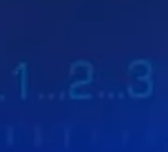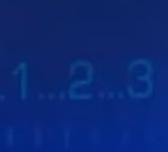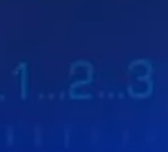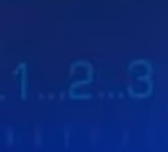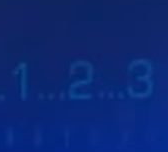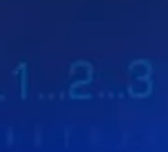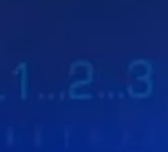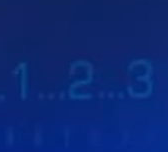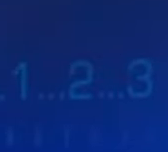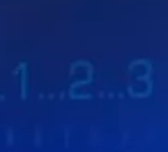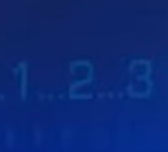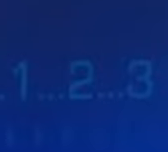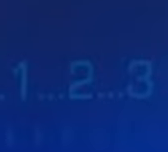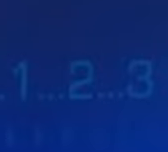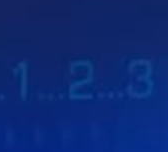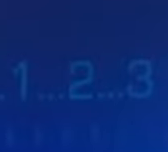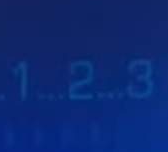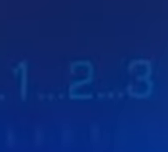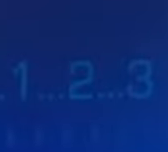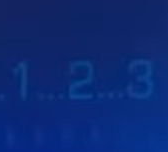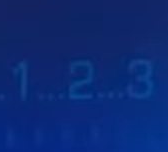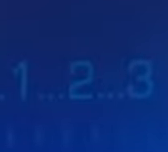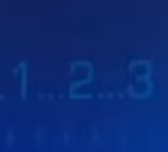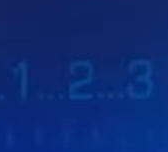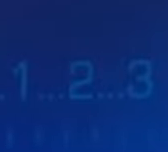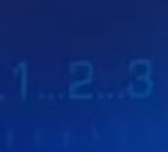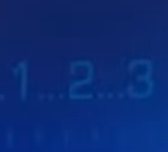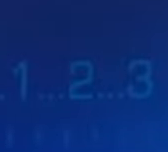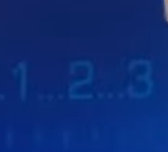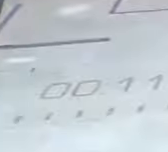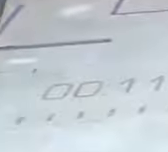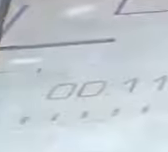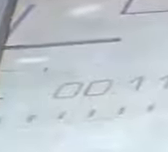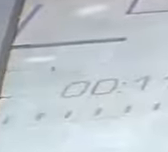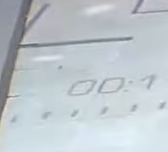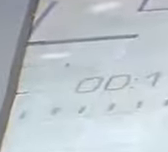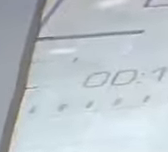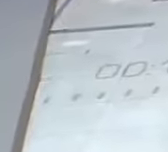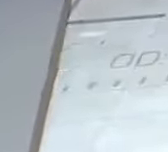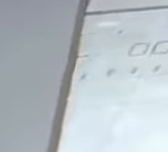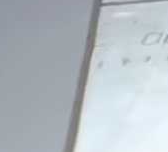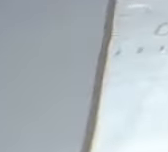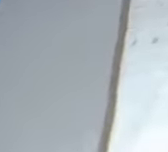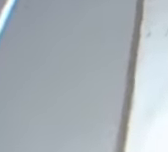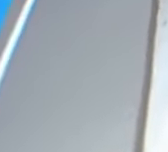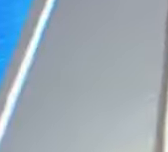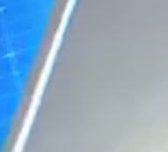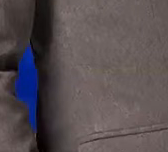ang News Authority ng Filipino. Sama-sama tayong magiging saksi!